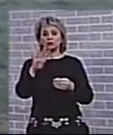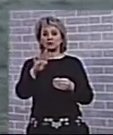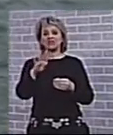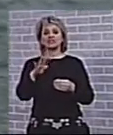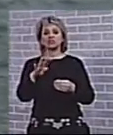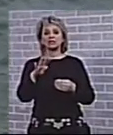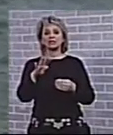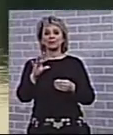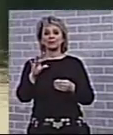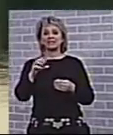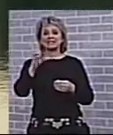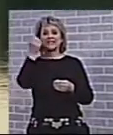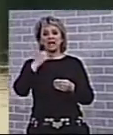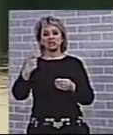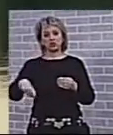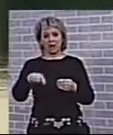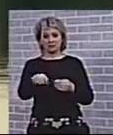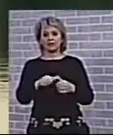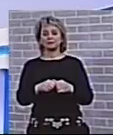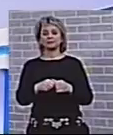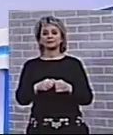Бабенко, Дон-24, Старочеркасская.